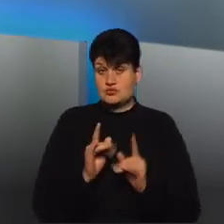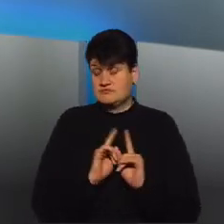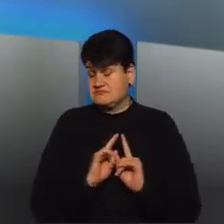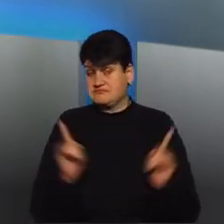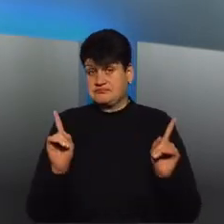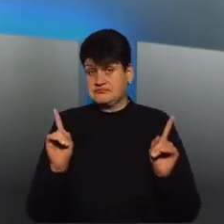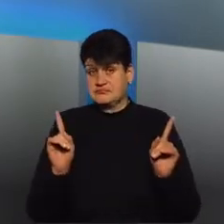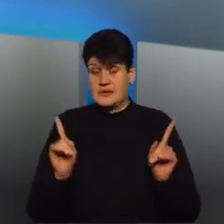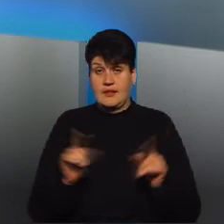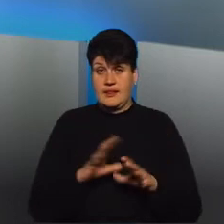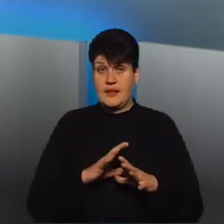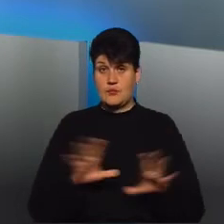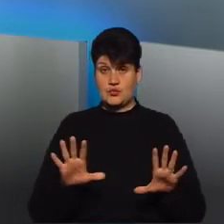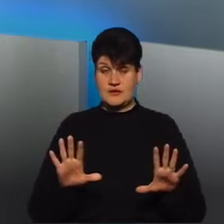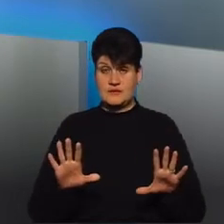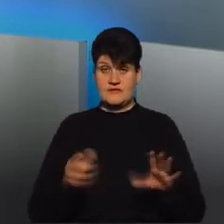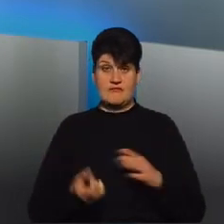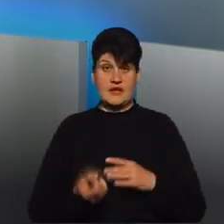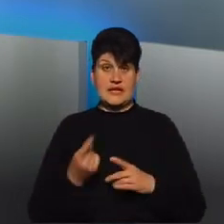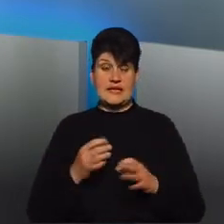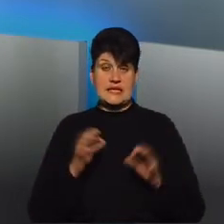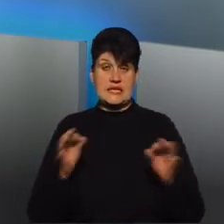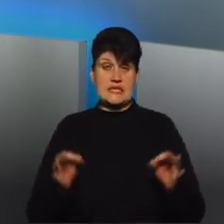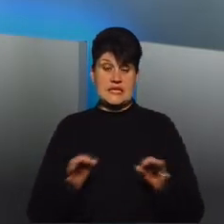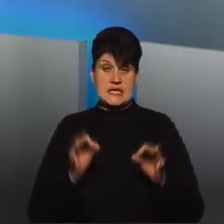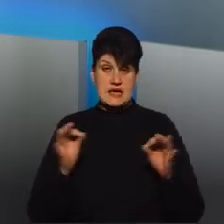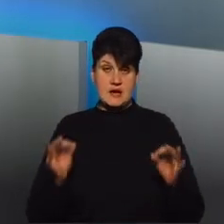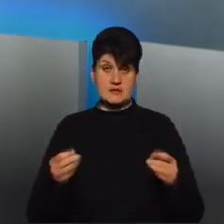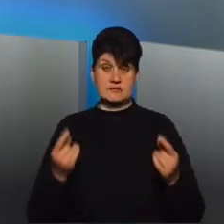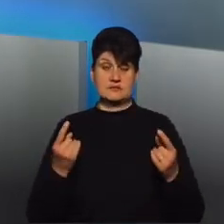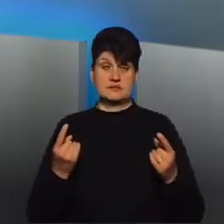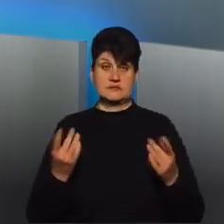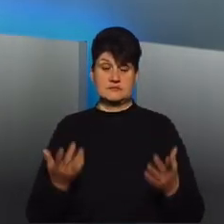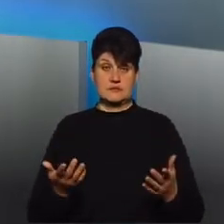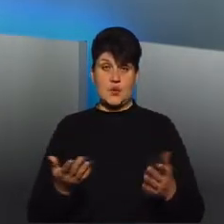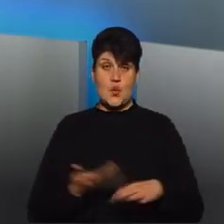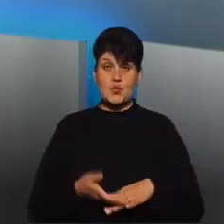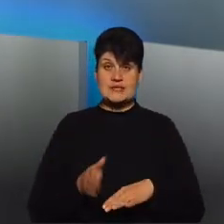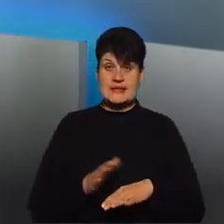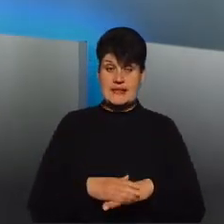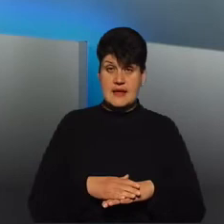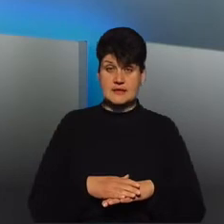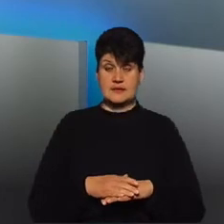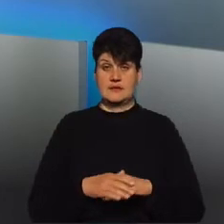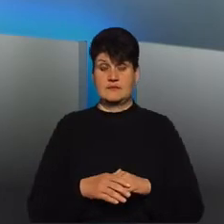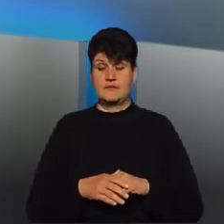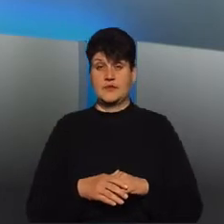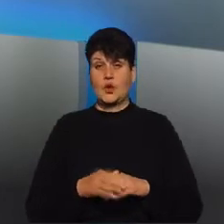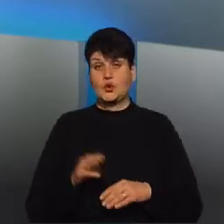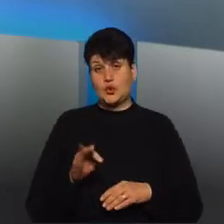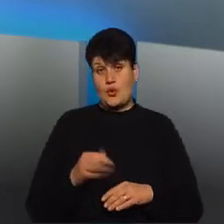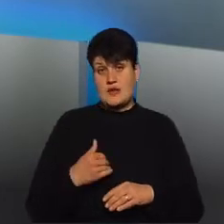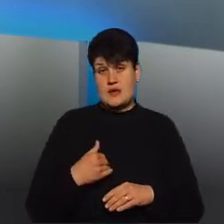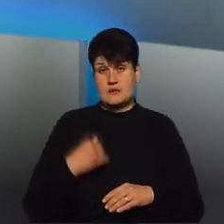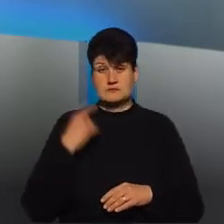буде викликати ніяких значних ускладнень під процесу, то я не виключаю,